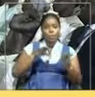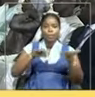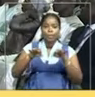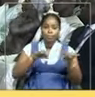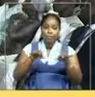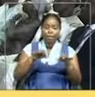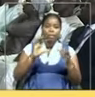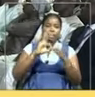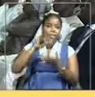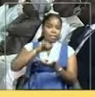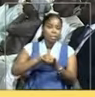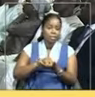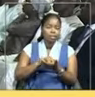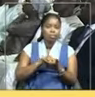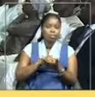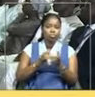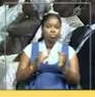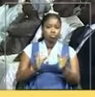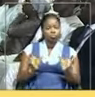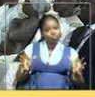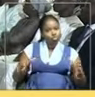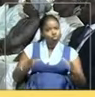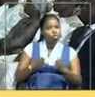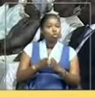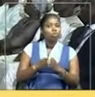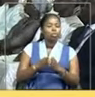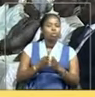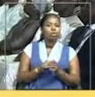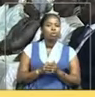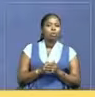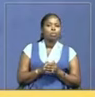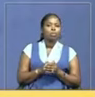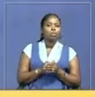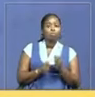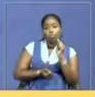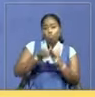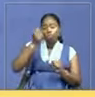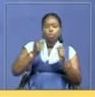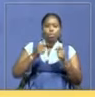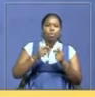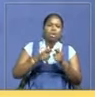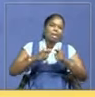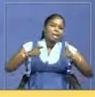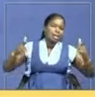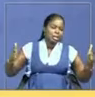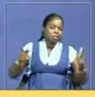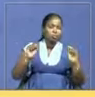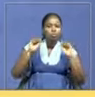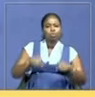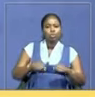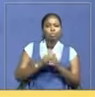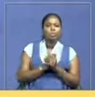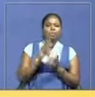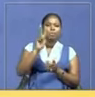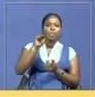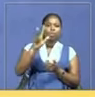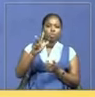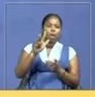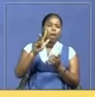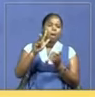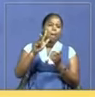faire de cette concertation un cadre inclusif le plus large possible nous avons lancé le 23 mai la plateforme